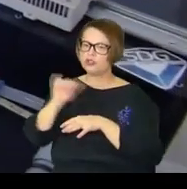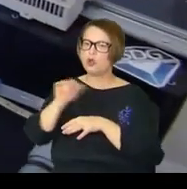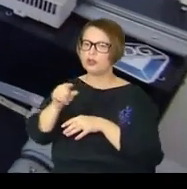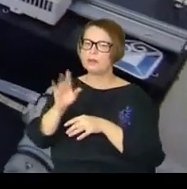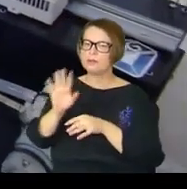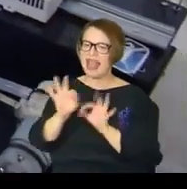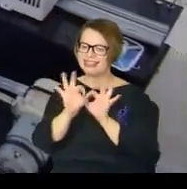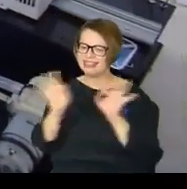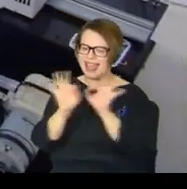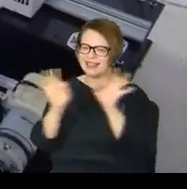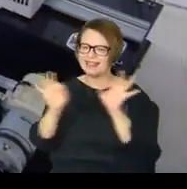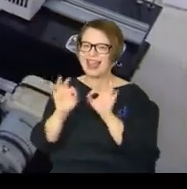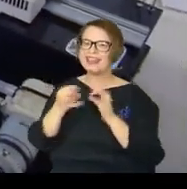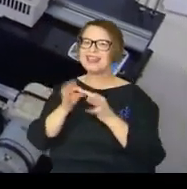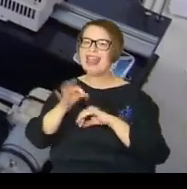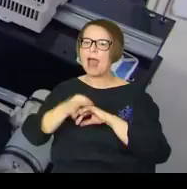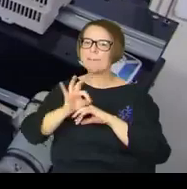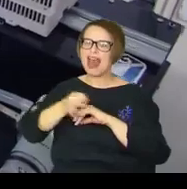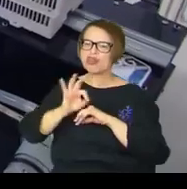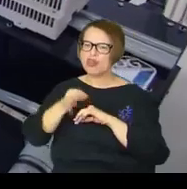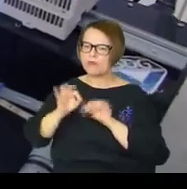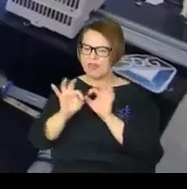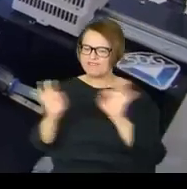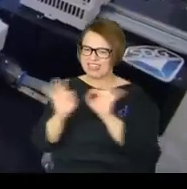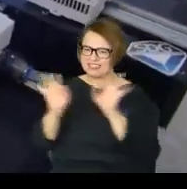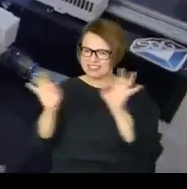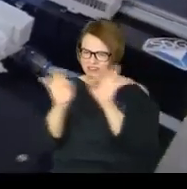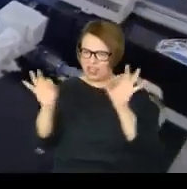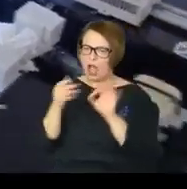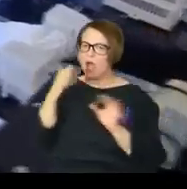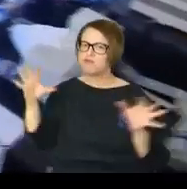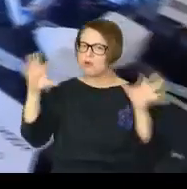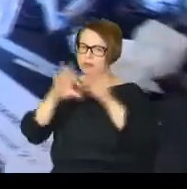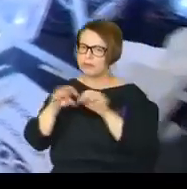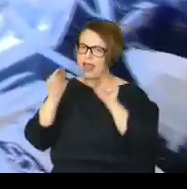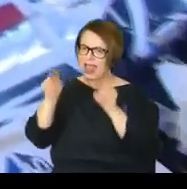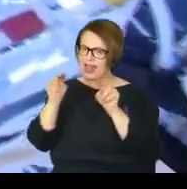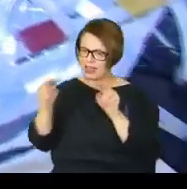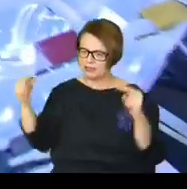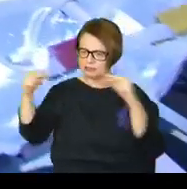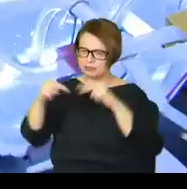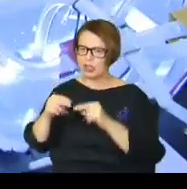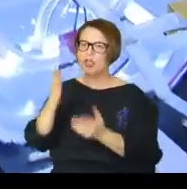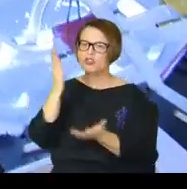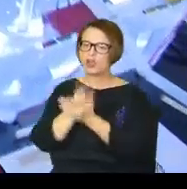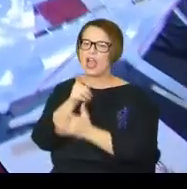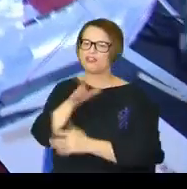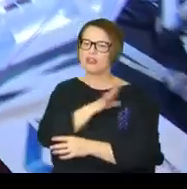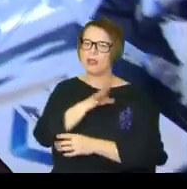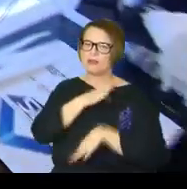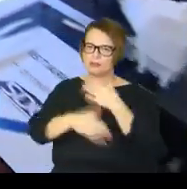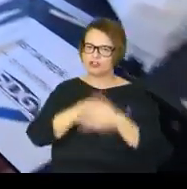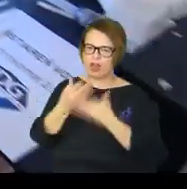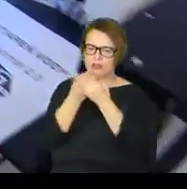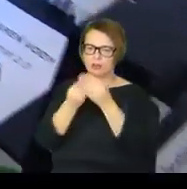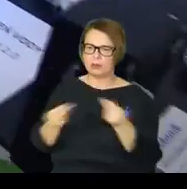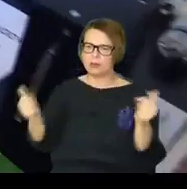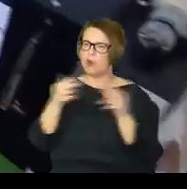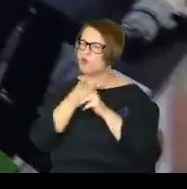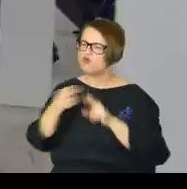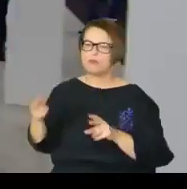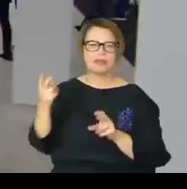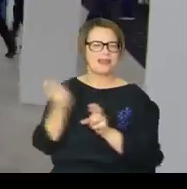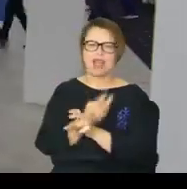obsahuje tenké diamantové vrstvy a po pripojení elektrickej energie dokáže tieto nebezpečné látky rozložiť úplne